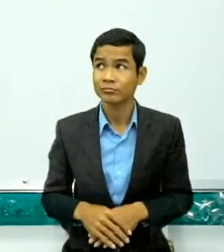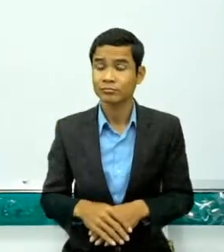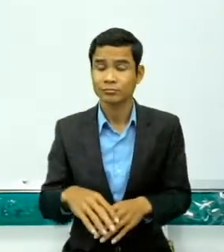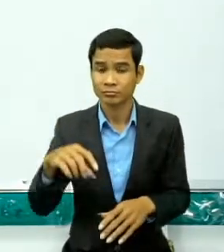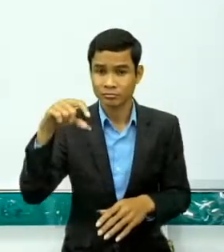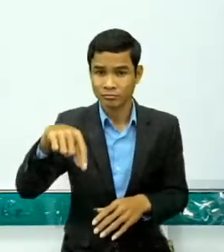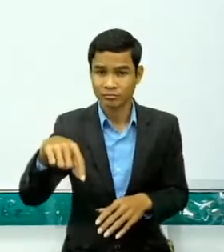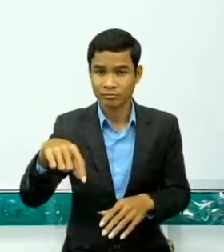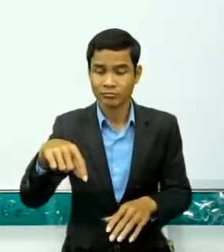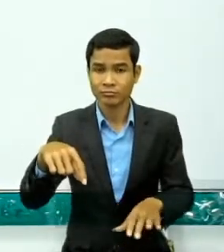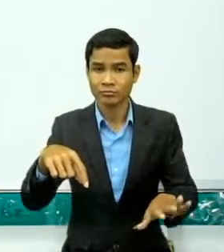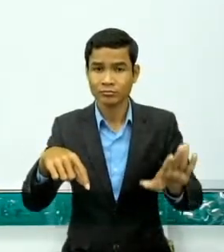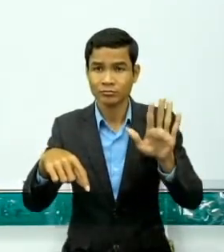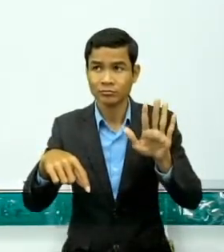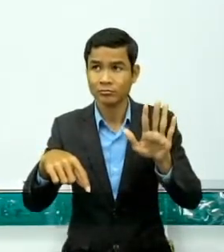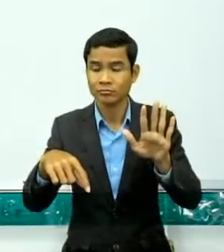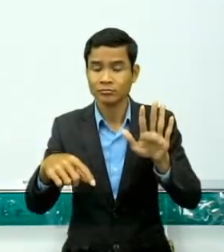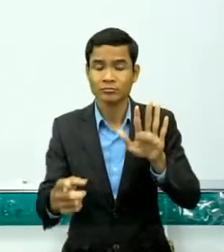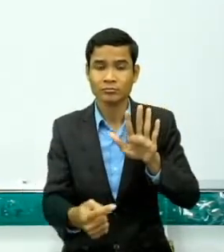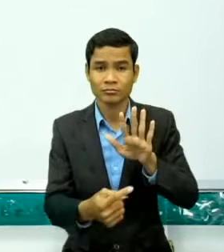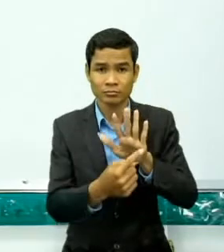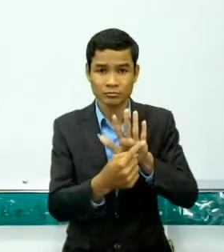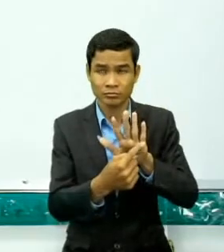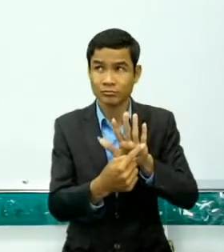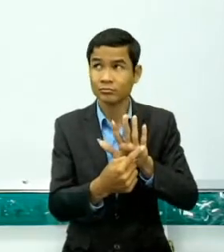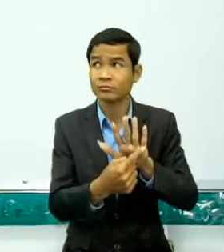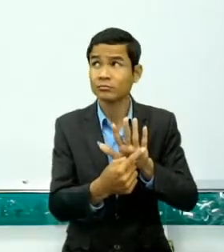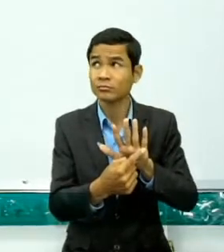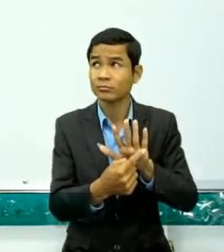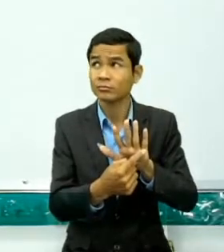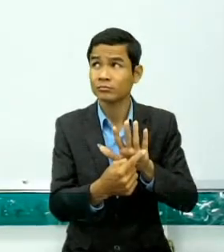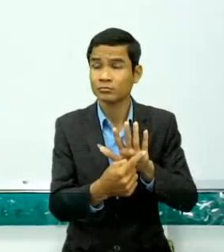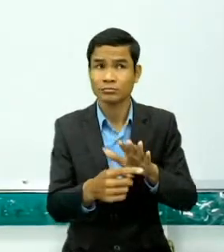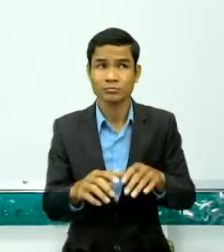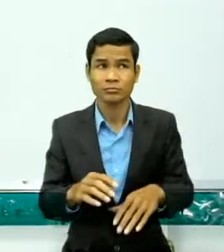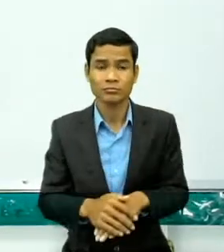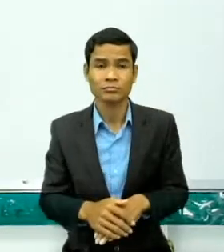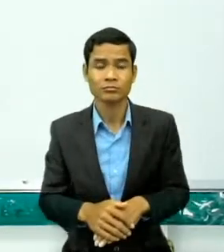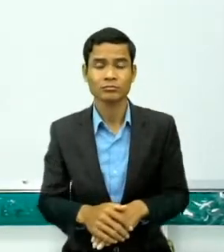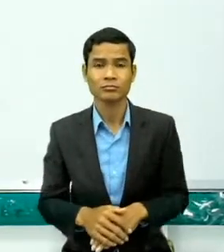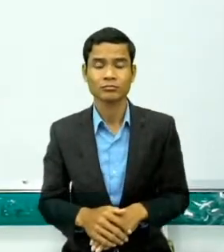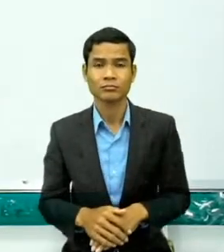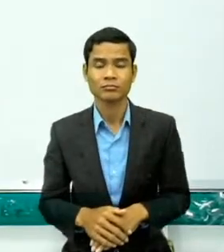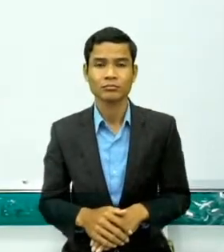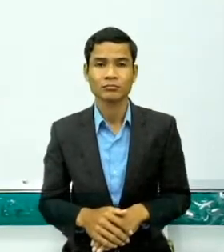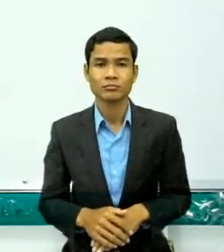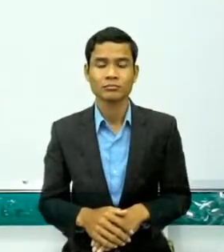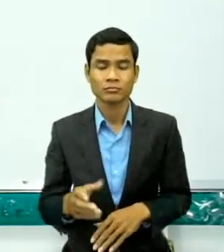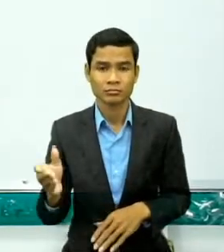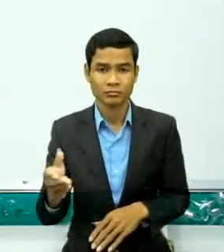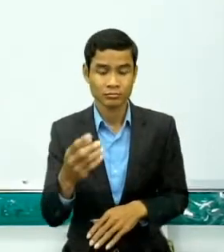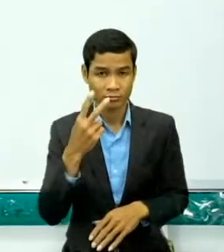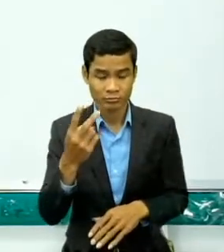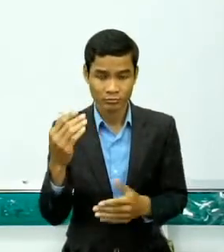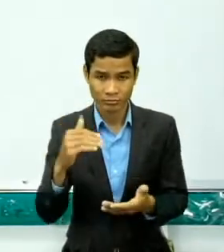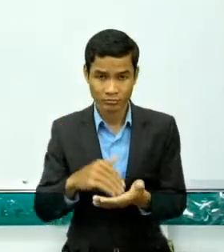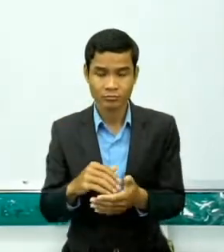កអឺកចាម្ដង